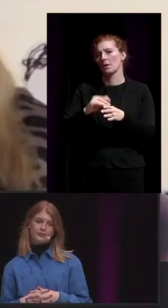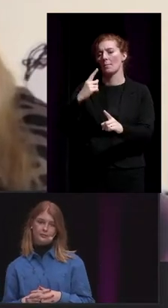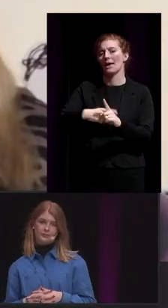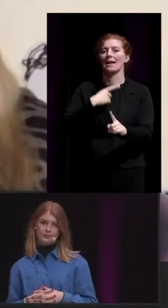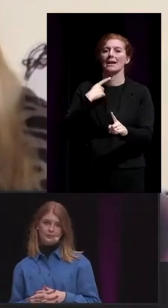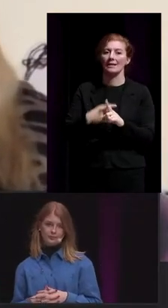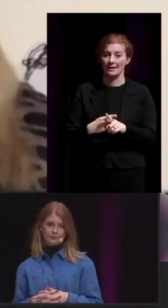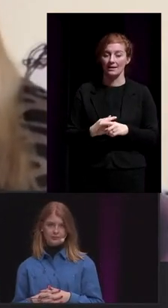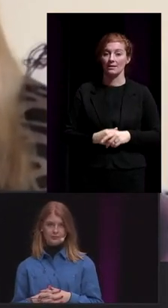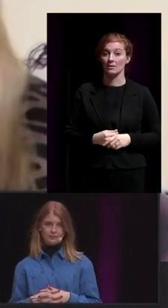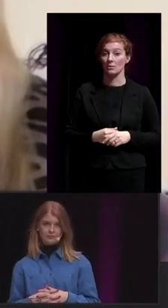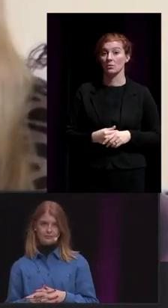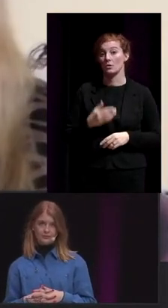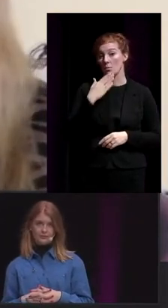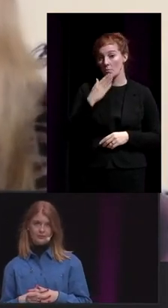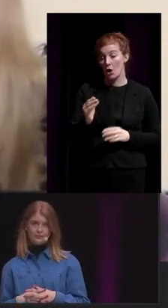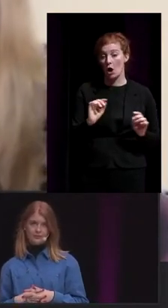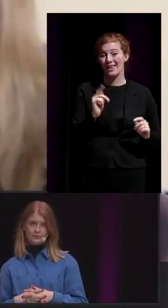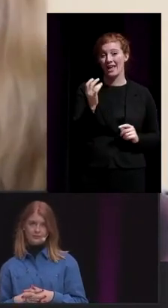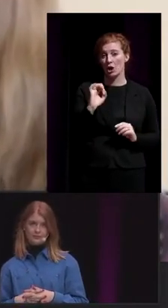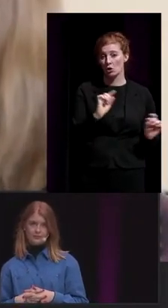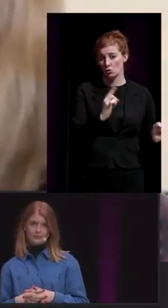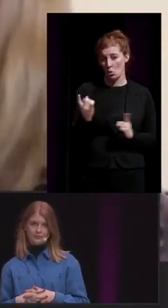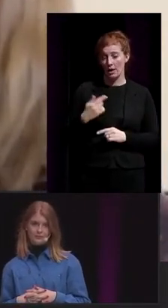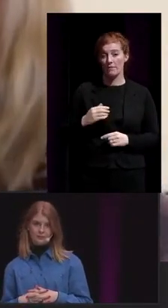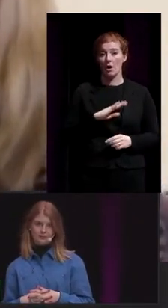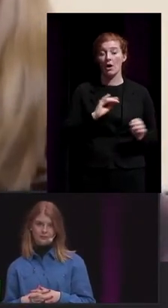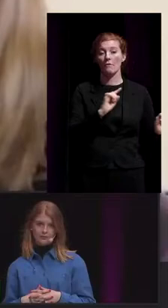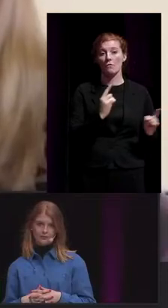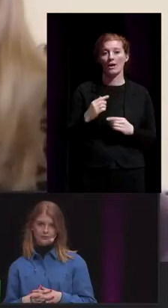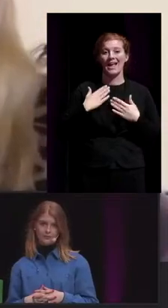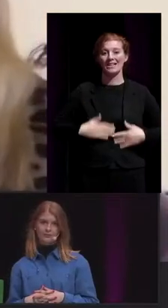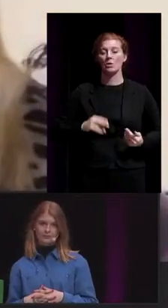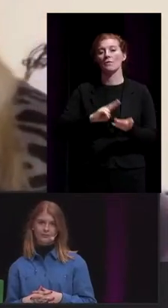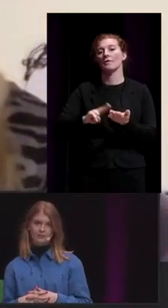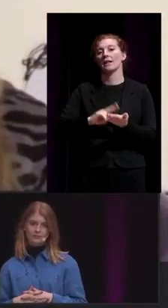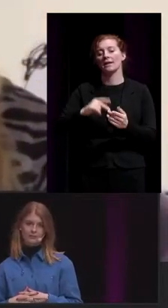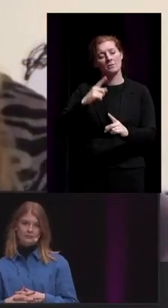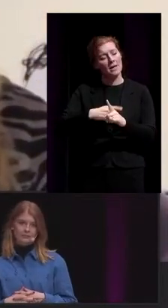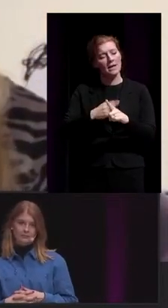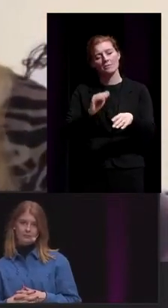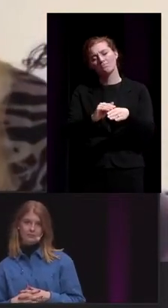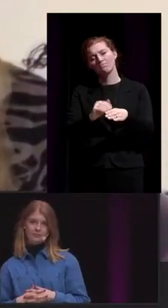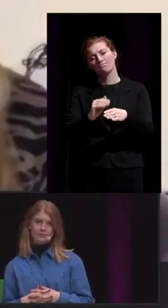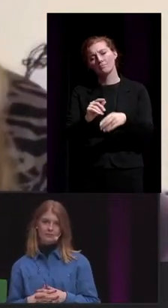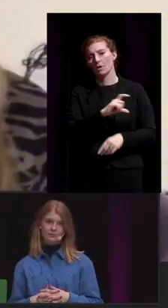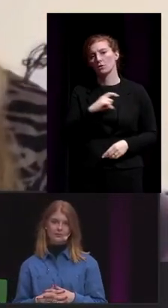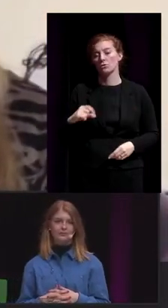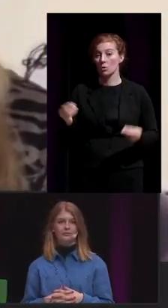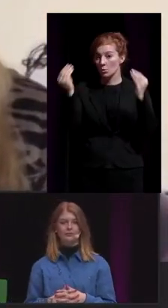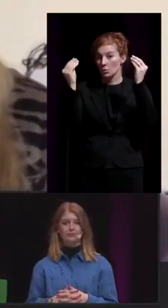det så bra i Karlskoga att vi har folkhälsoförvaltningen som påminner oss hela tiden om detta och gör oss och utbildar